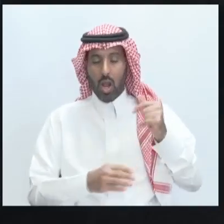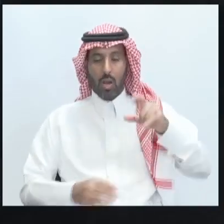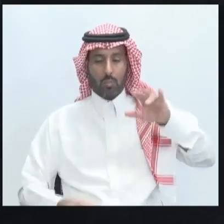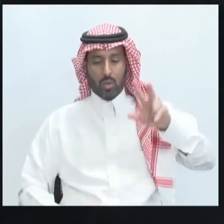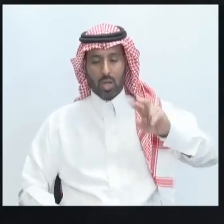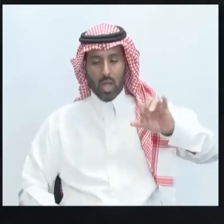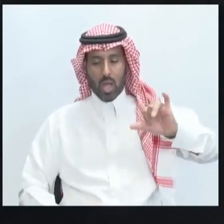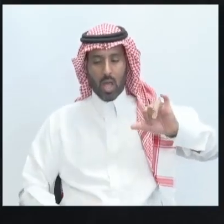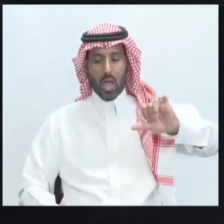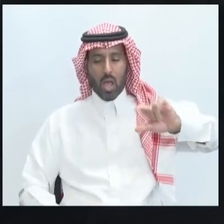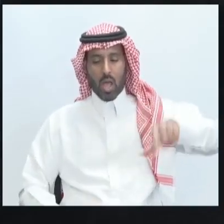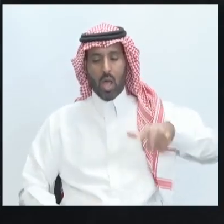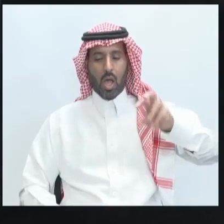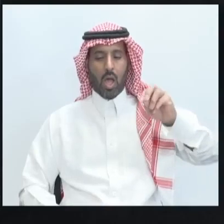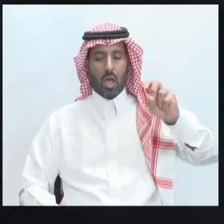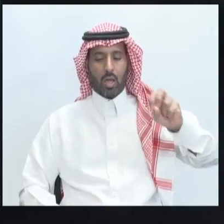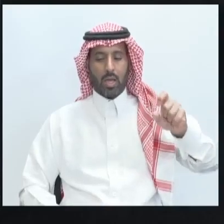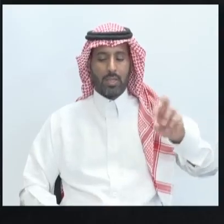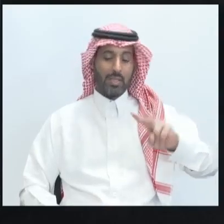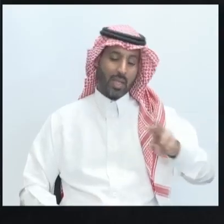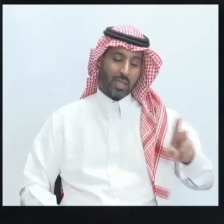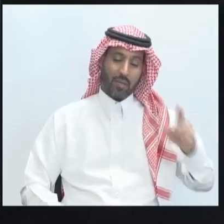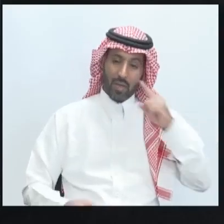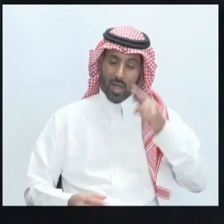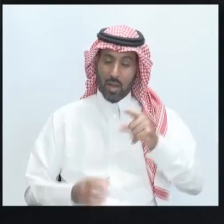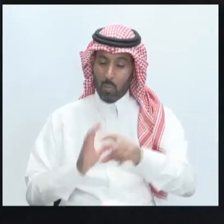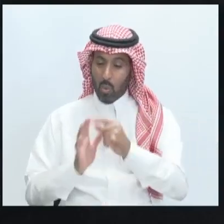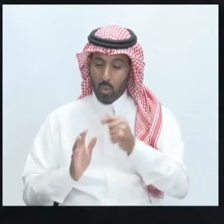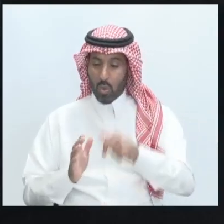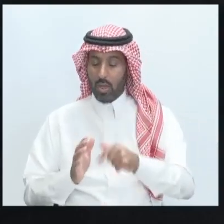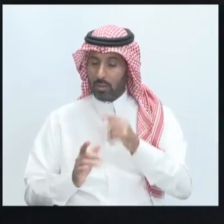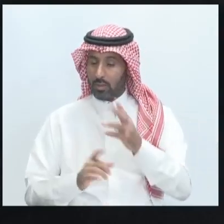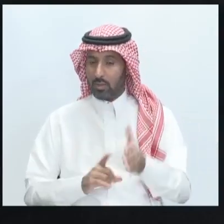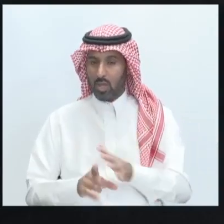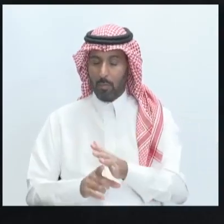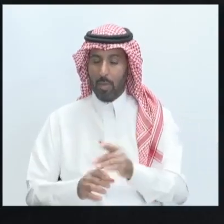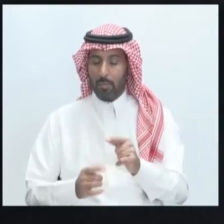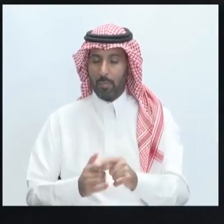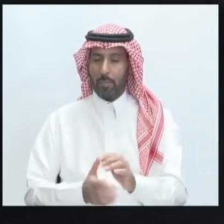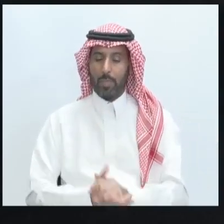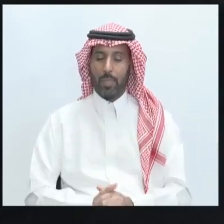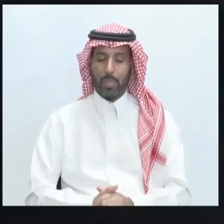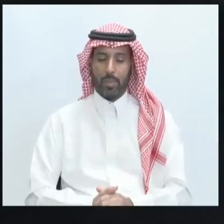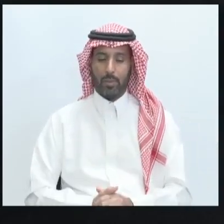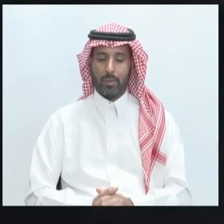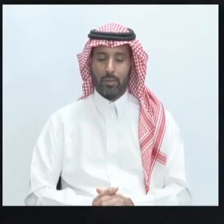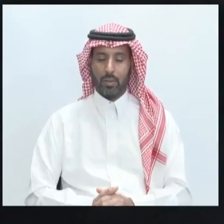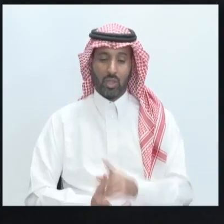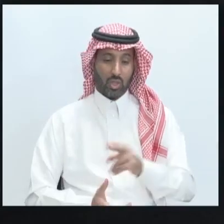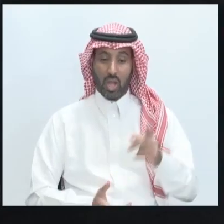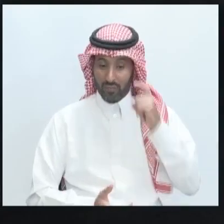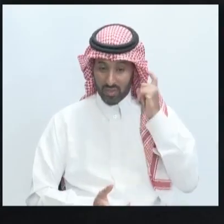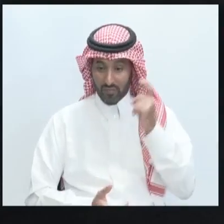المرحله السابقه تتغير فيها موضوعات الموضوعات التي تثير الانفعالات كما ذكرنا انه يختلف